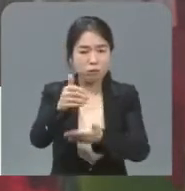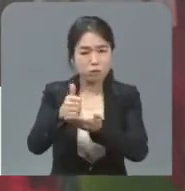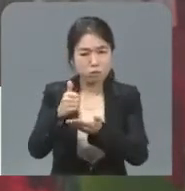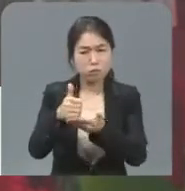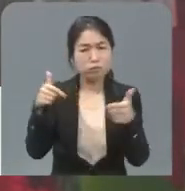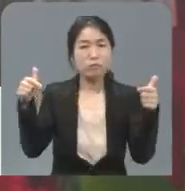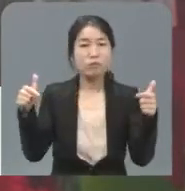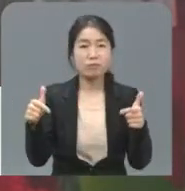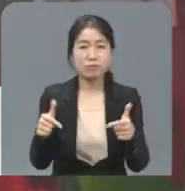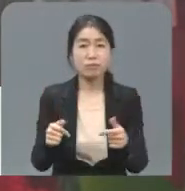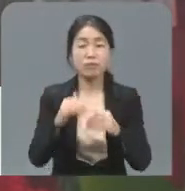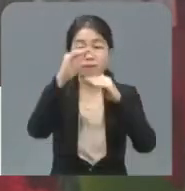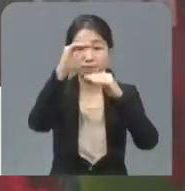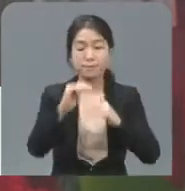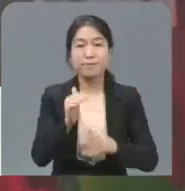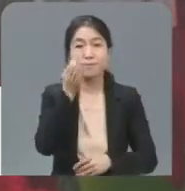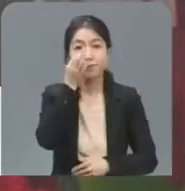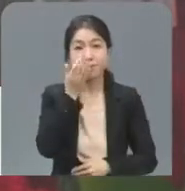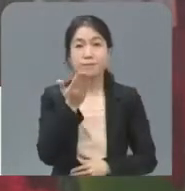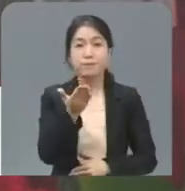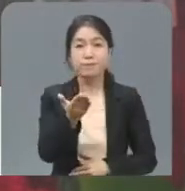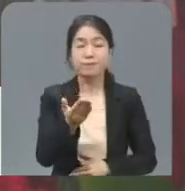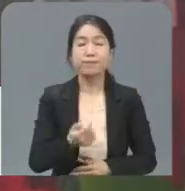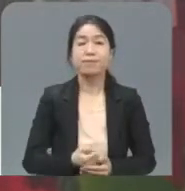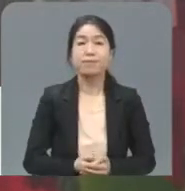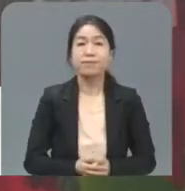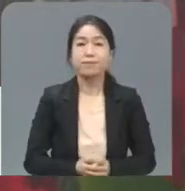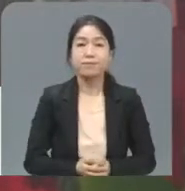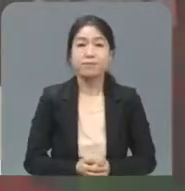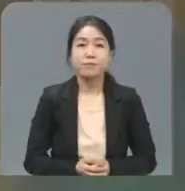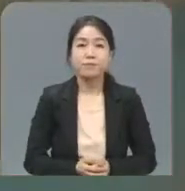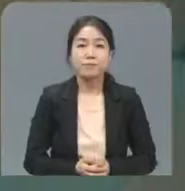발길이 줄었습니다. 보도에 김혜린 기자입니다.